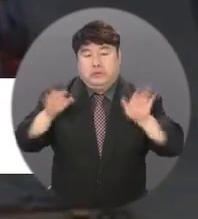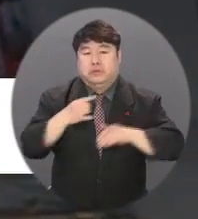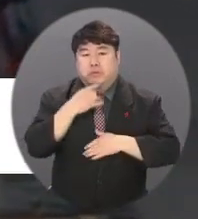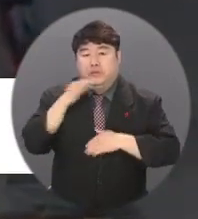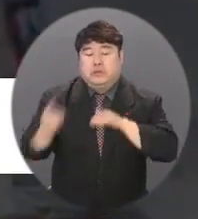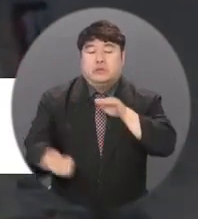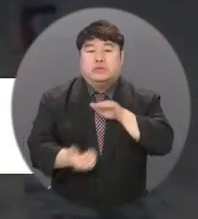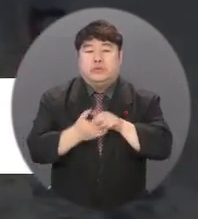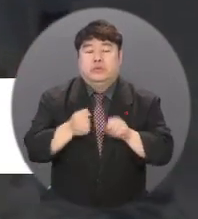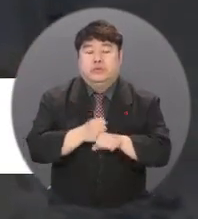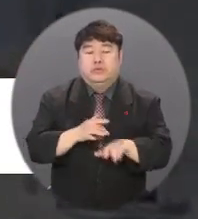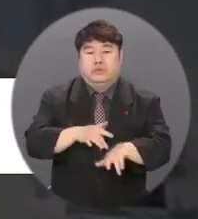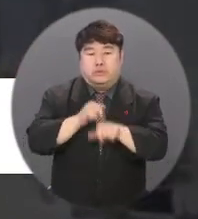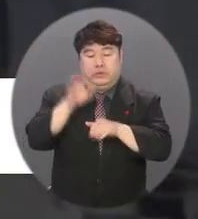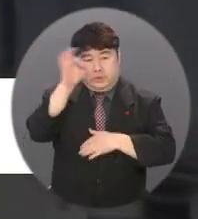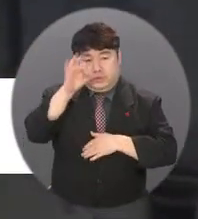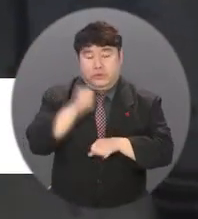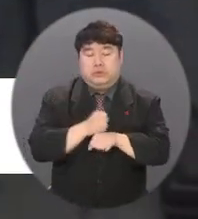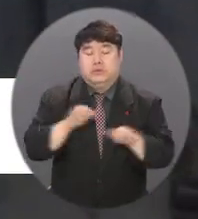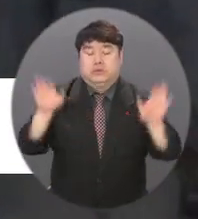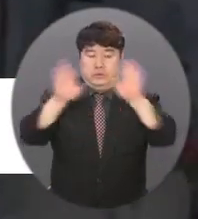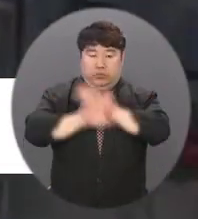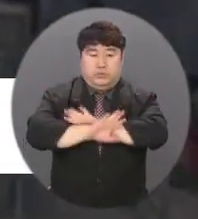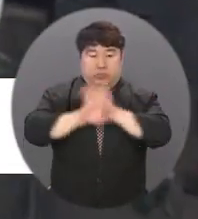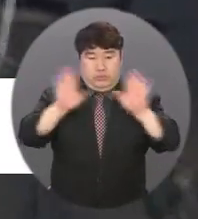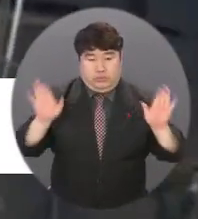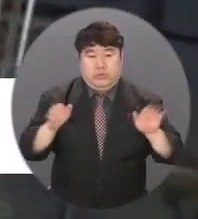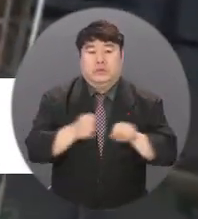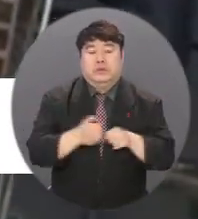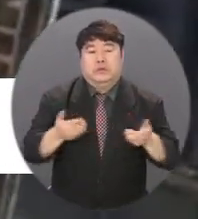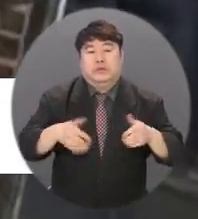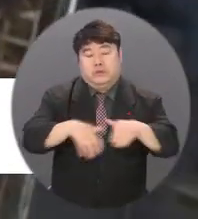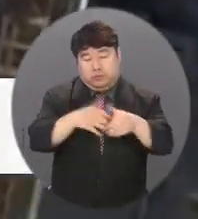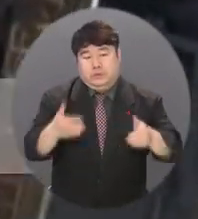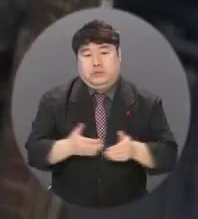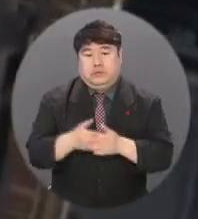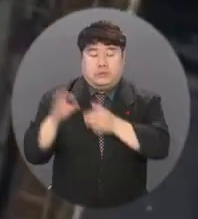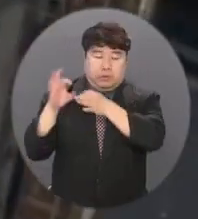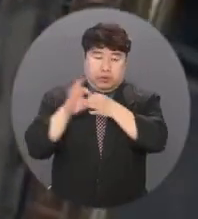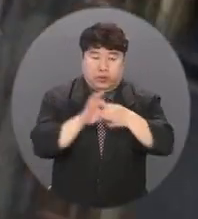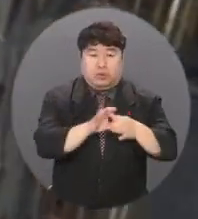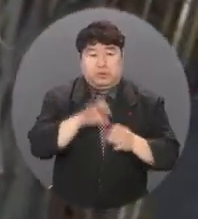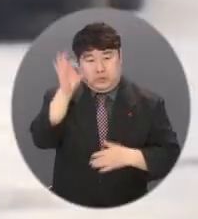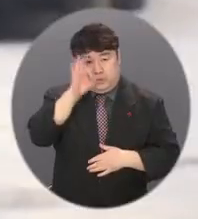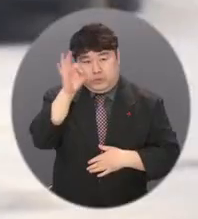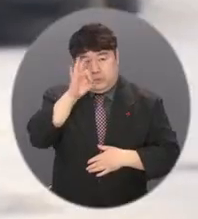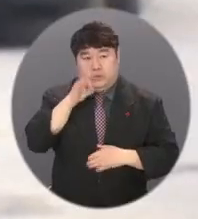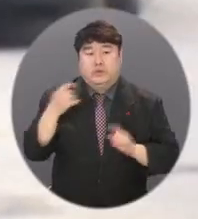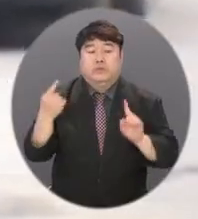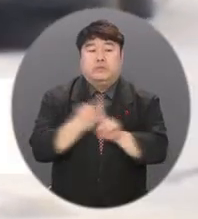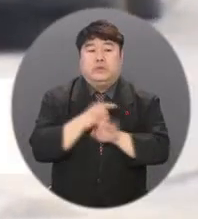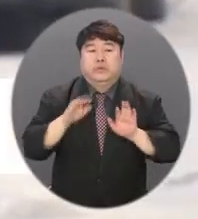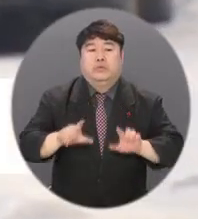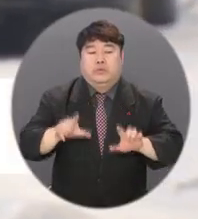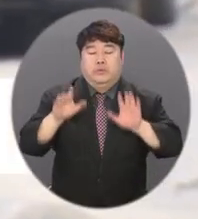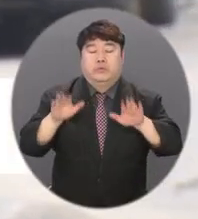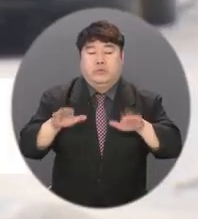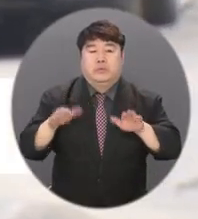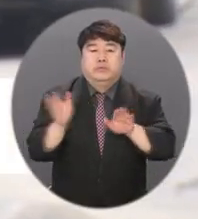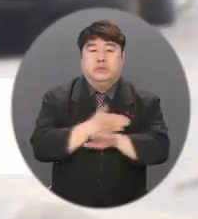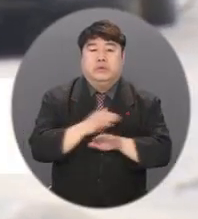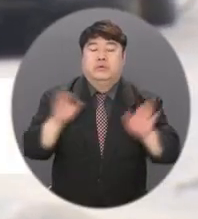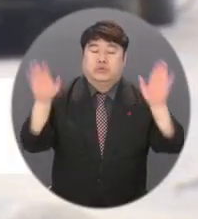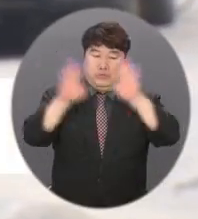실종자 수색작업이 주야간 근무 조를 편성해 끊김 없이 진행되도록 바뀐 것입니다 오늘부터 2 가 라 가